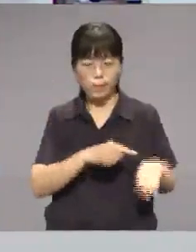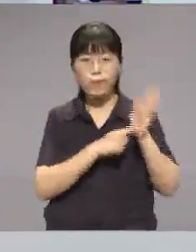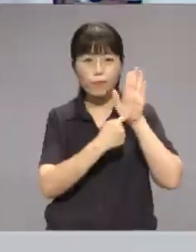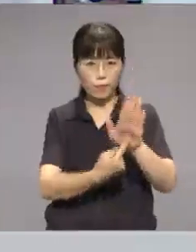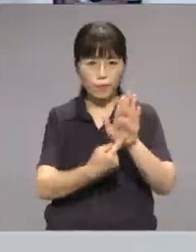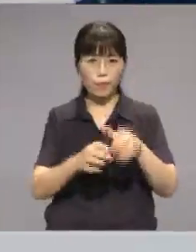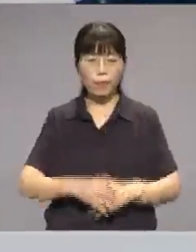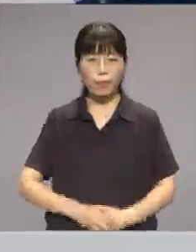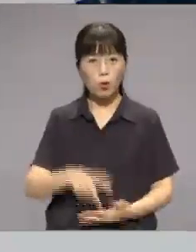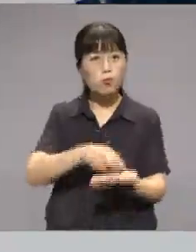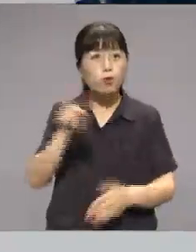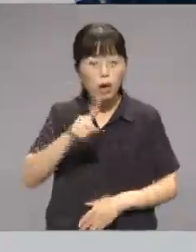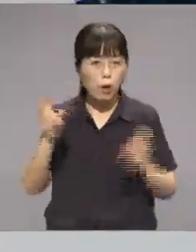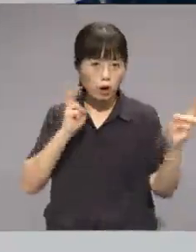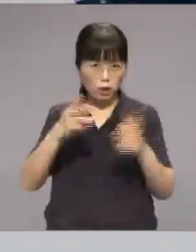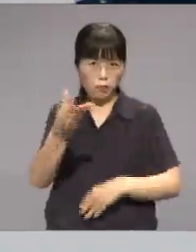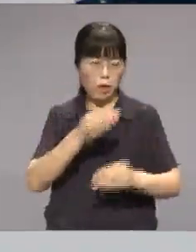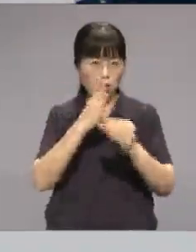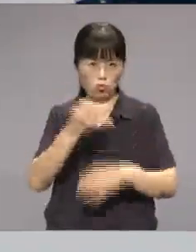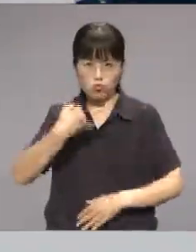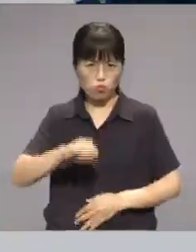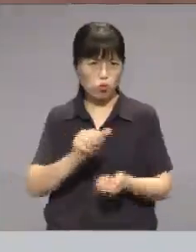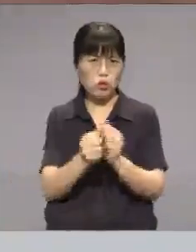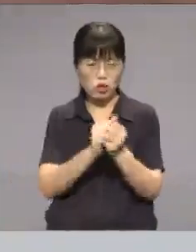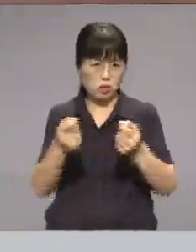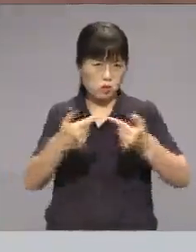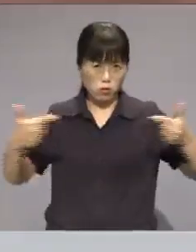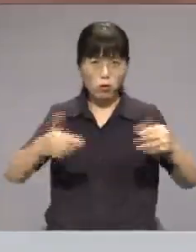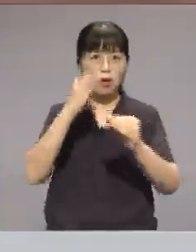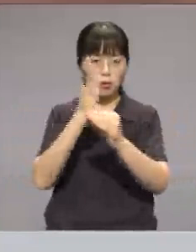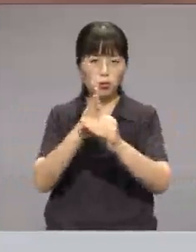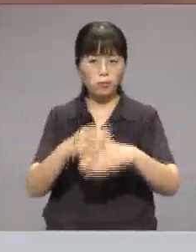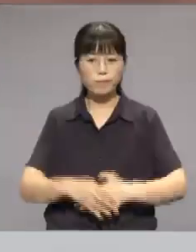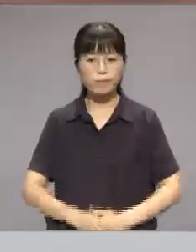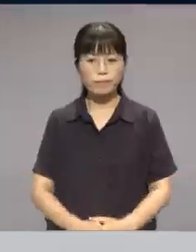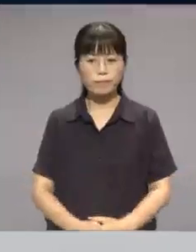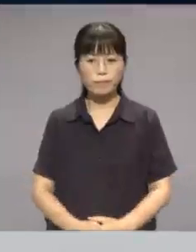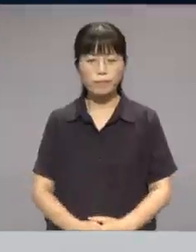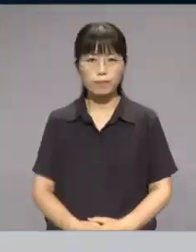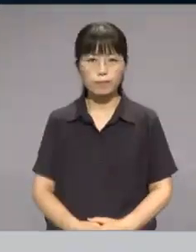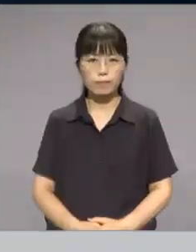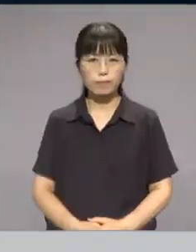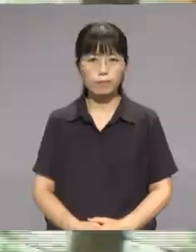나타났는데요 문제는 기업 대출 가운데 부실 채권 비중이 증가하고 있다는 것입니다 유승열